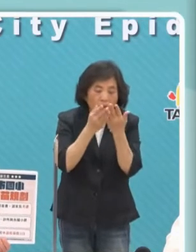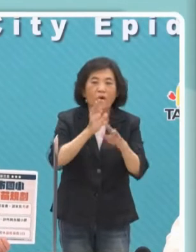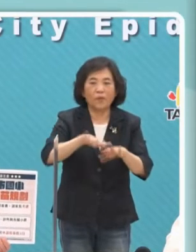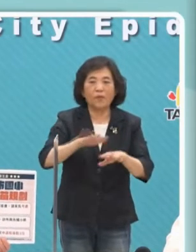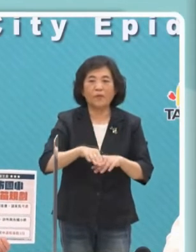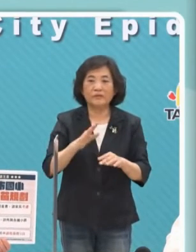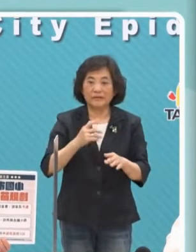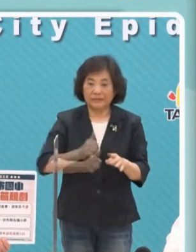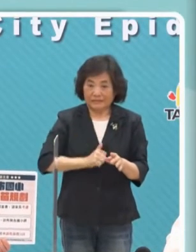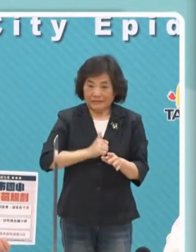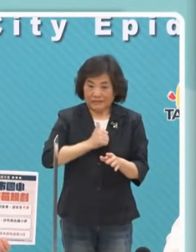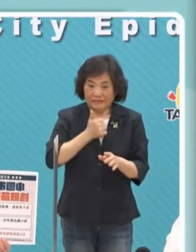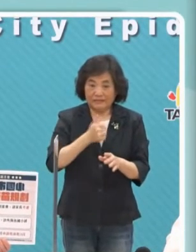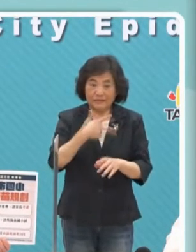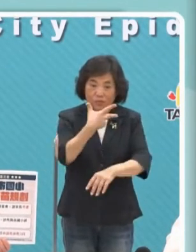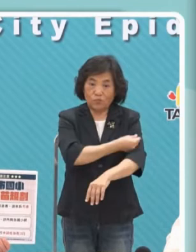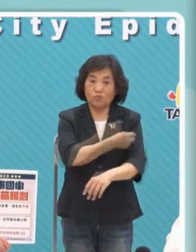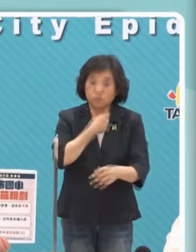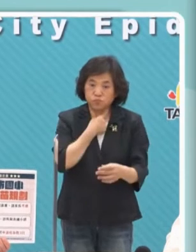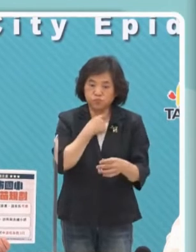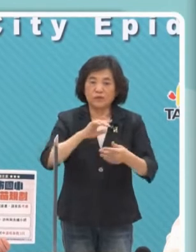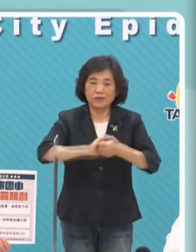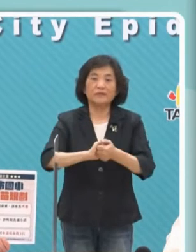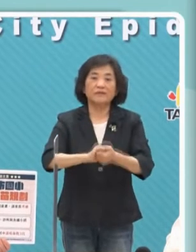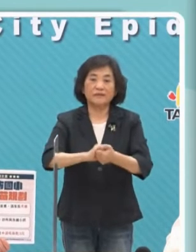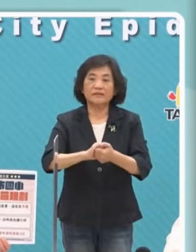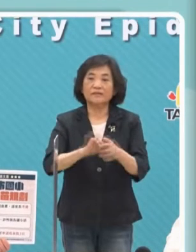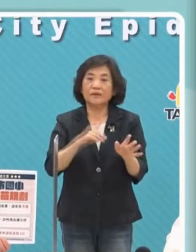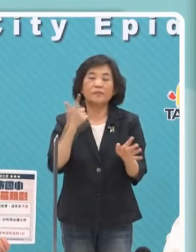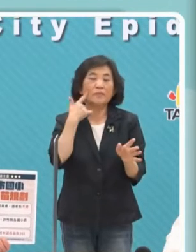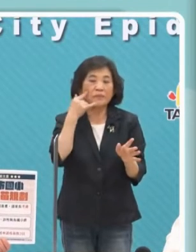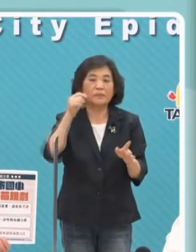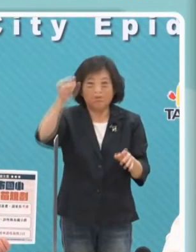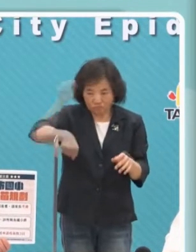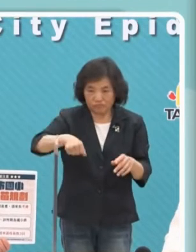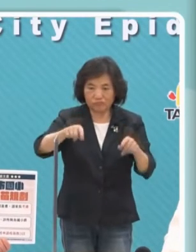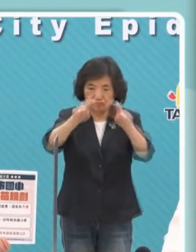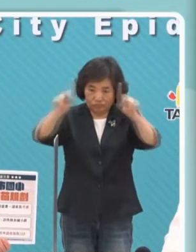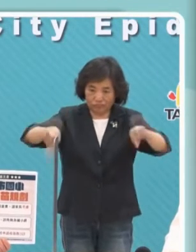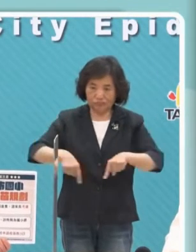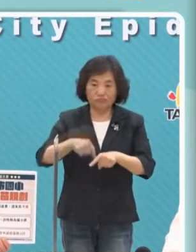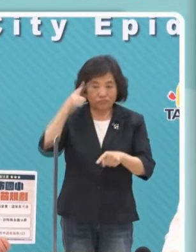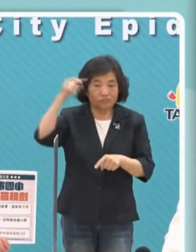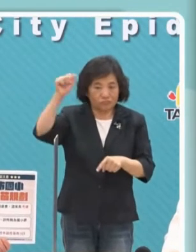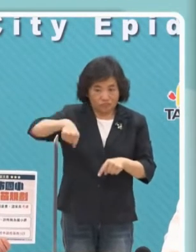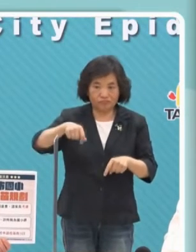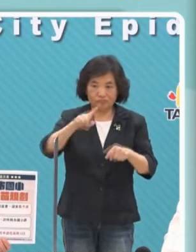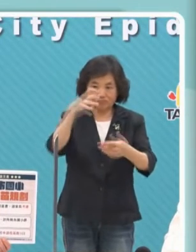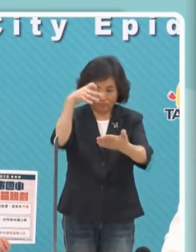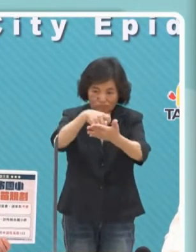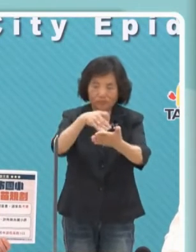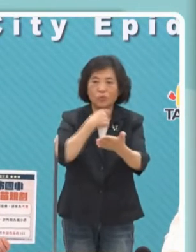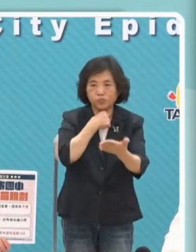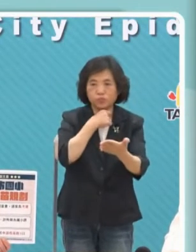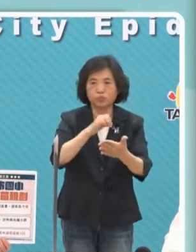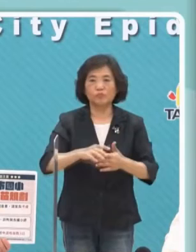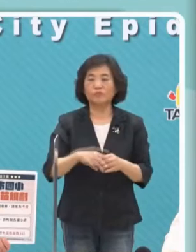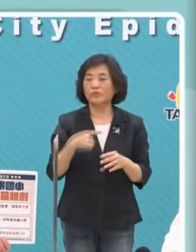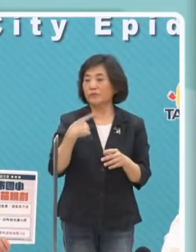正要接种疫苗还是以家长的同意书为准。所以我们昨